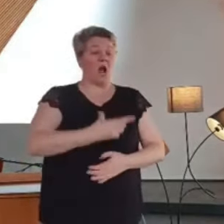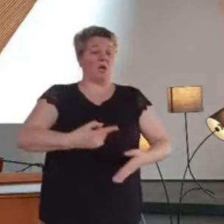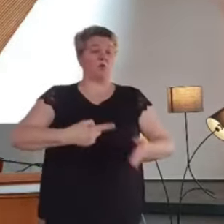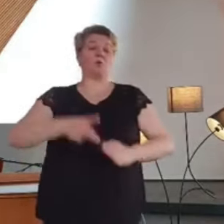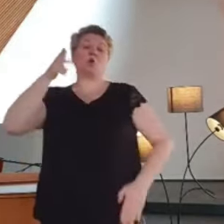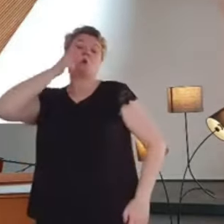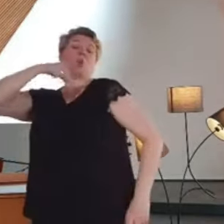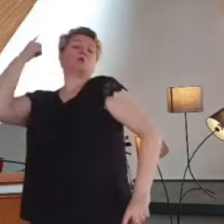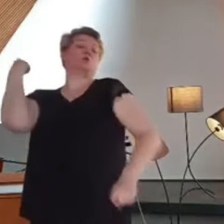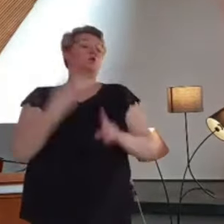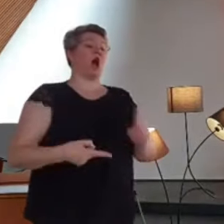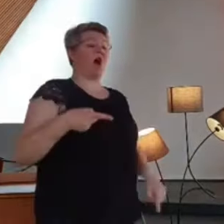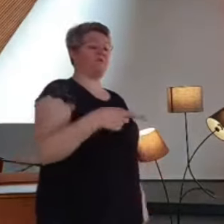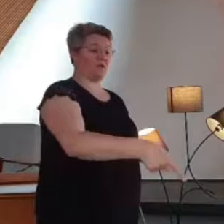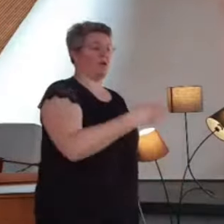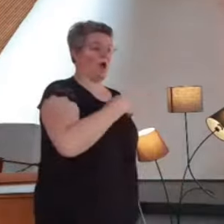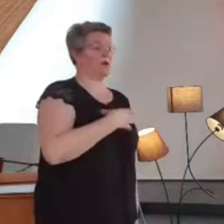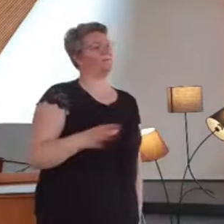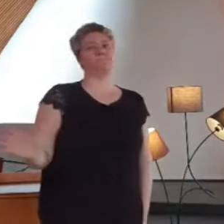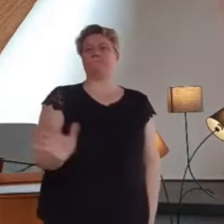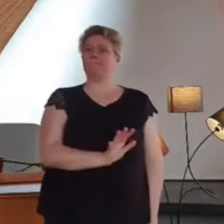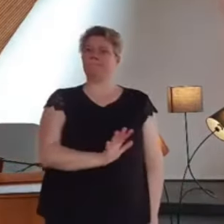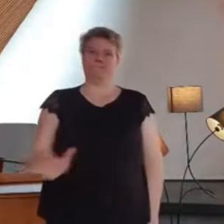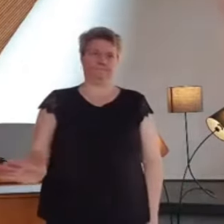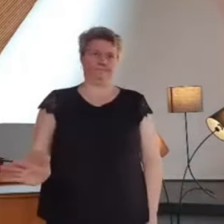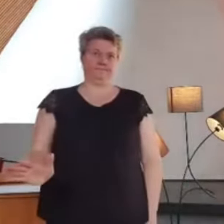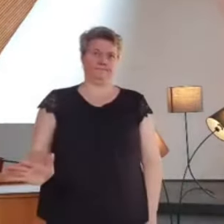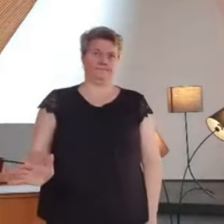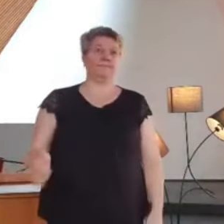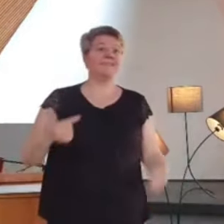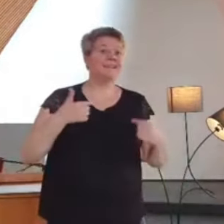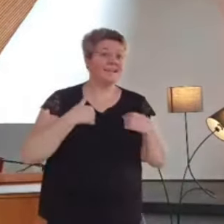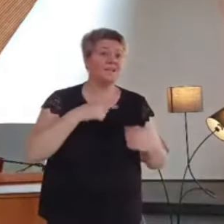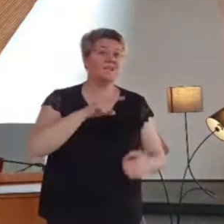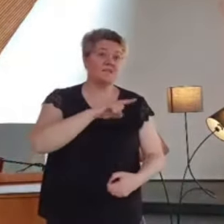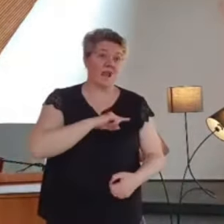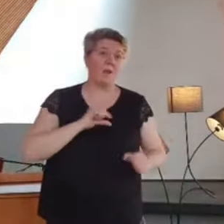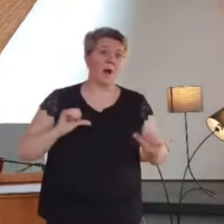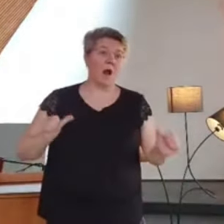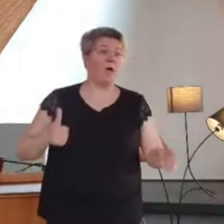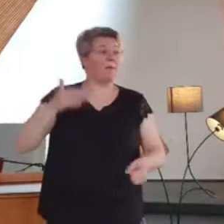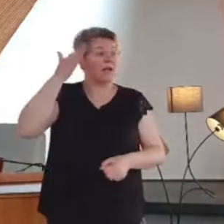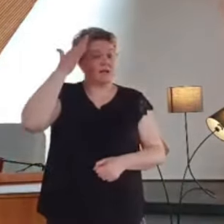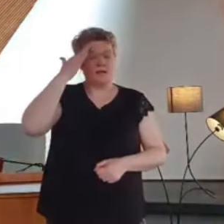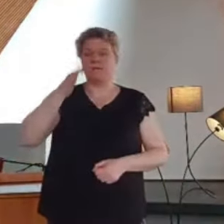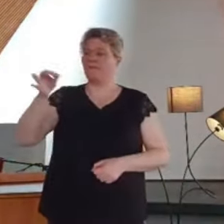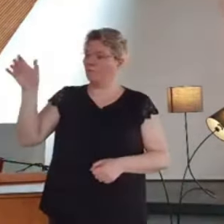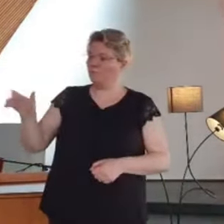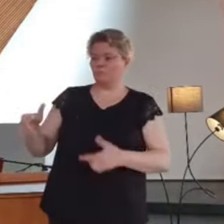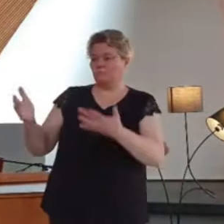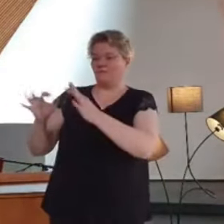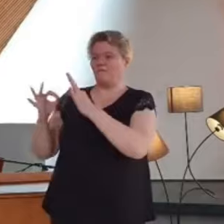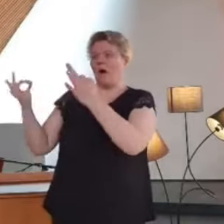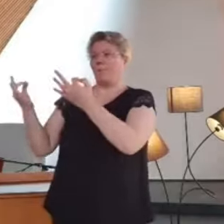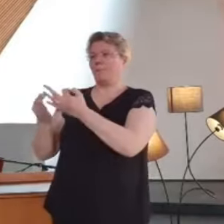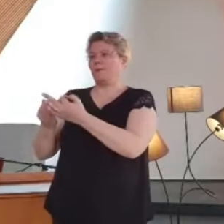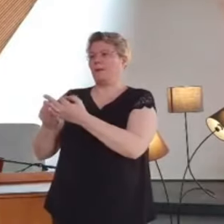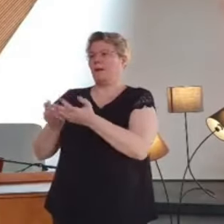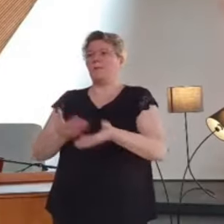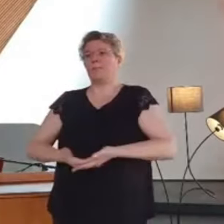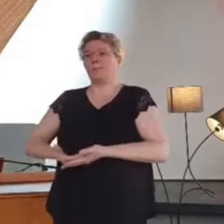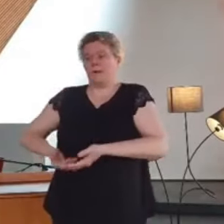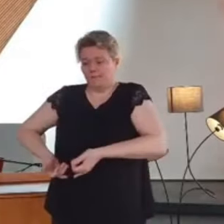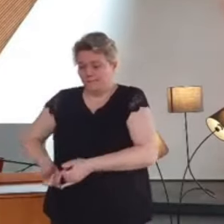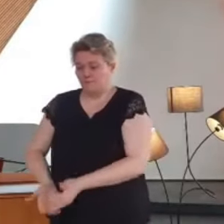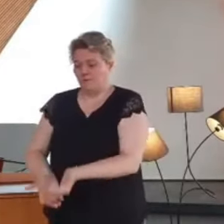das selbst aus einem, sage ich mal, näheren Umfeld, dass Menschen ein Kind bekommen haben mit wirklich schwersten